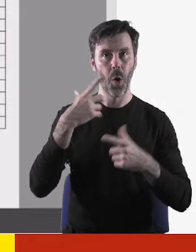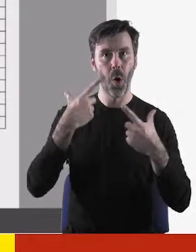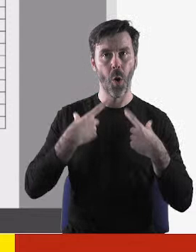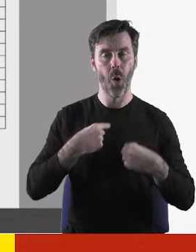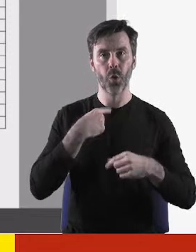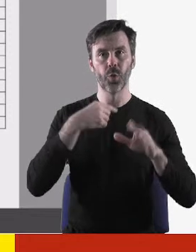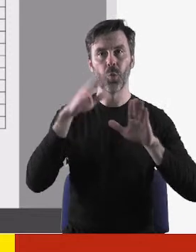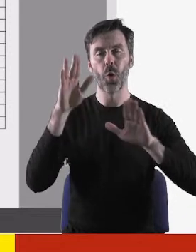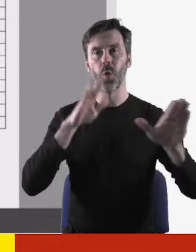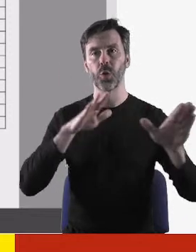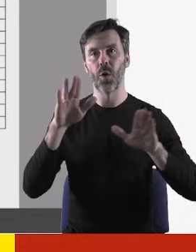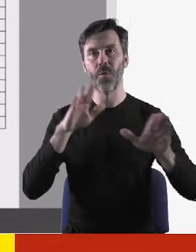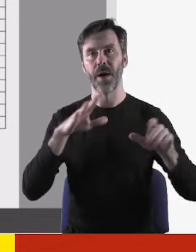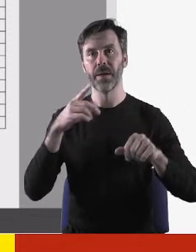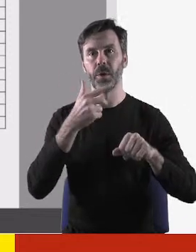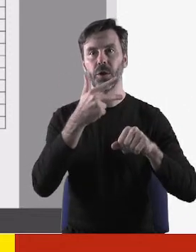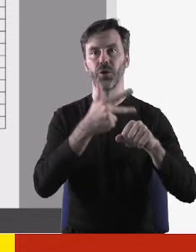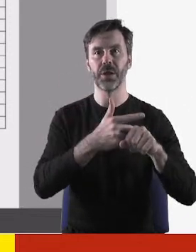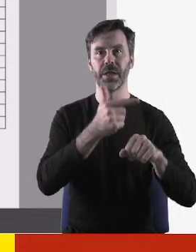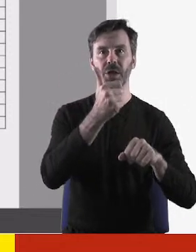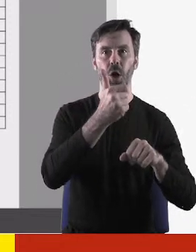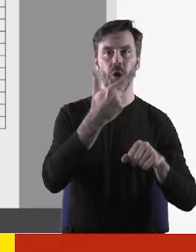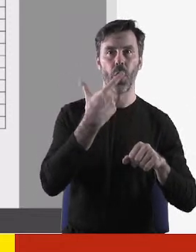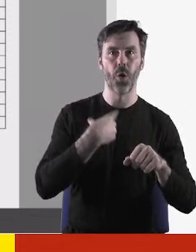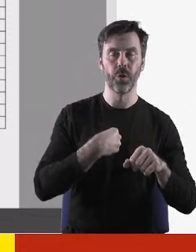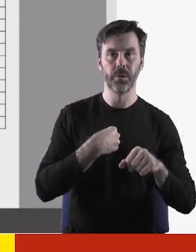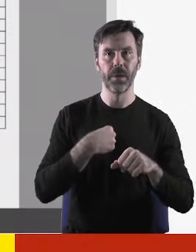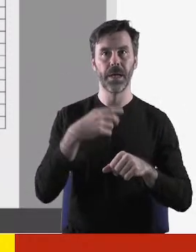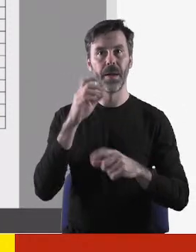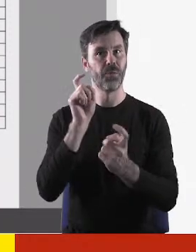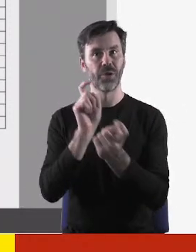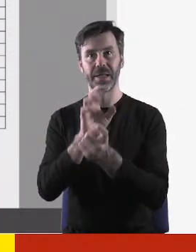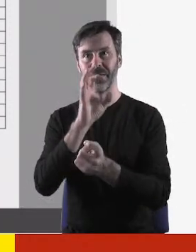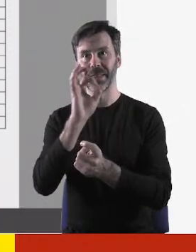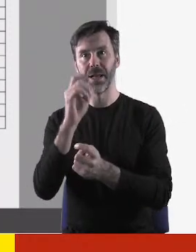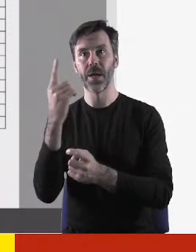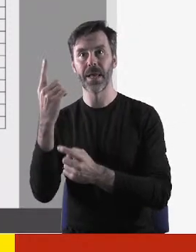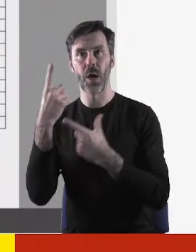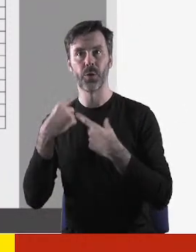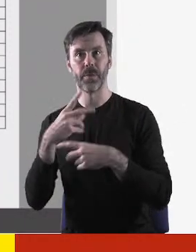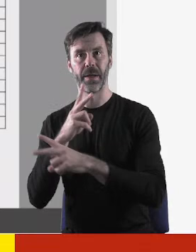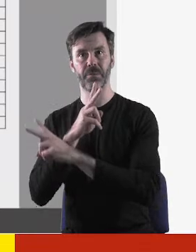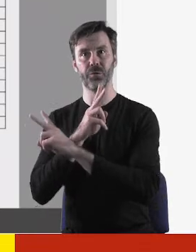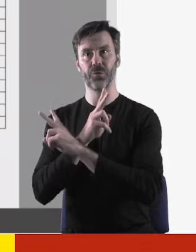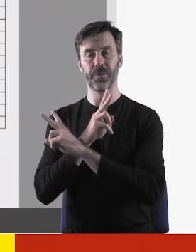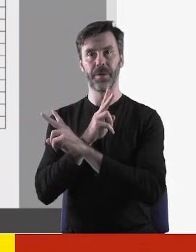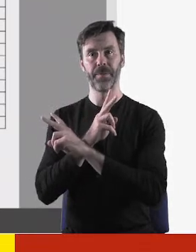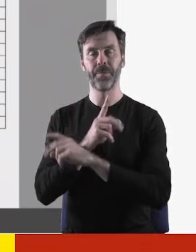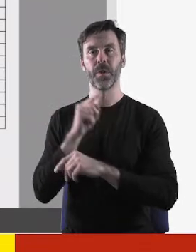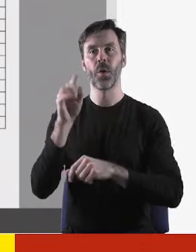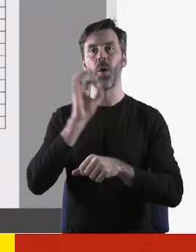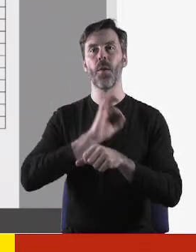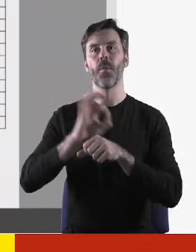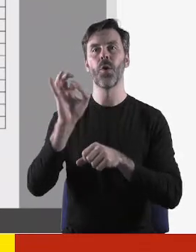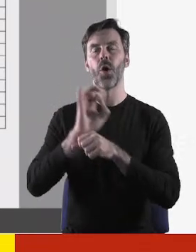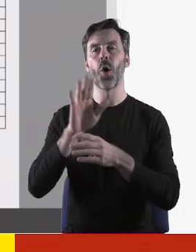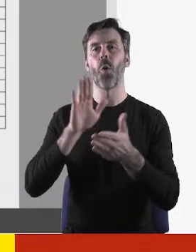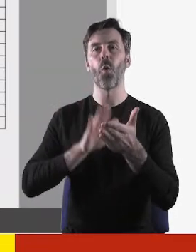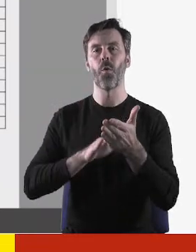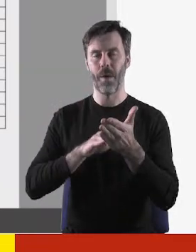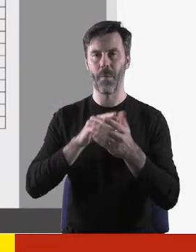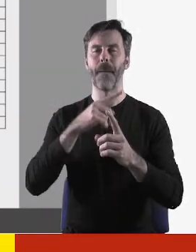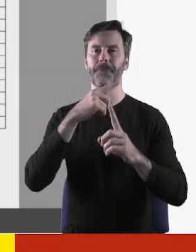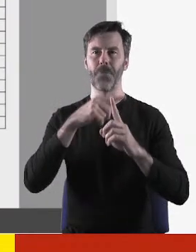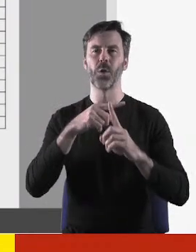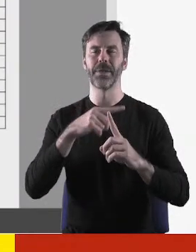projektem uchwały zagłosowało 31 radnych, 0 głosów przeciwnych, 1 głos wstrzymujący się. Projekt uchwały uzyskał pozytywną